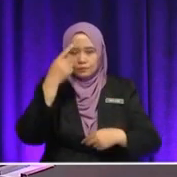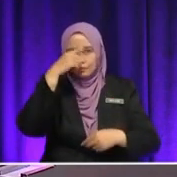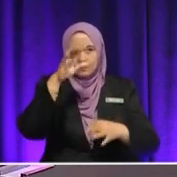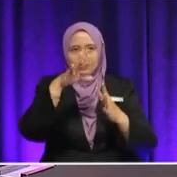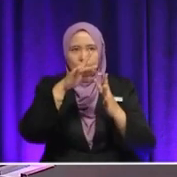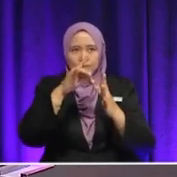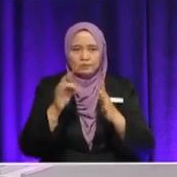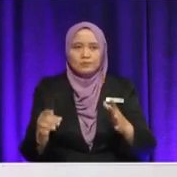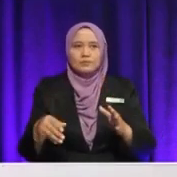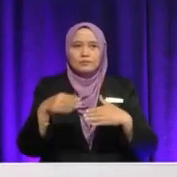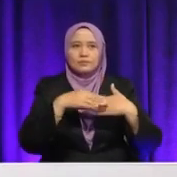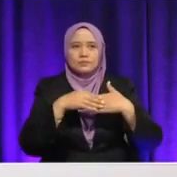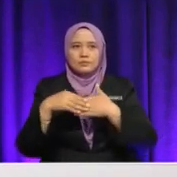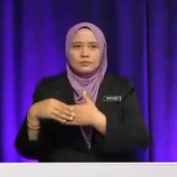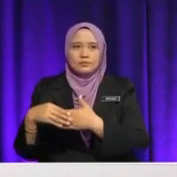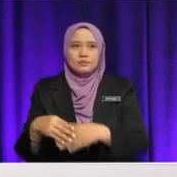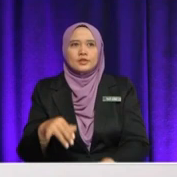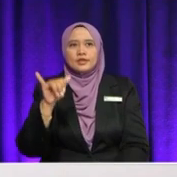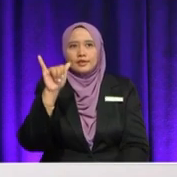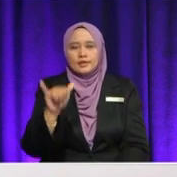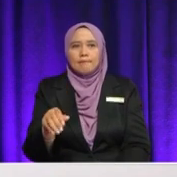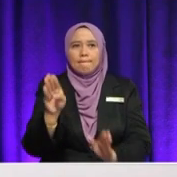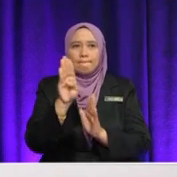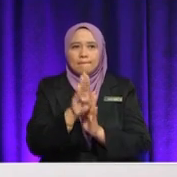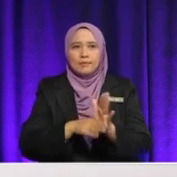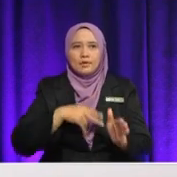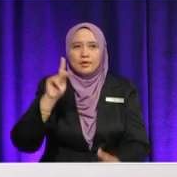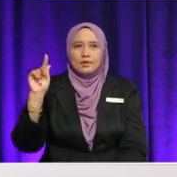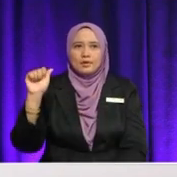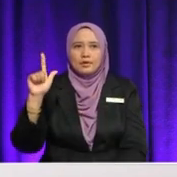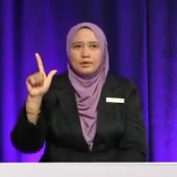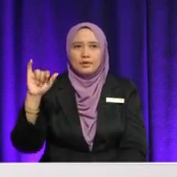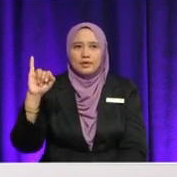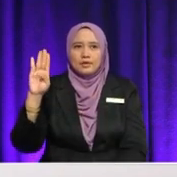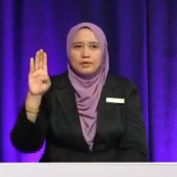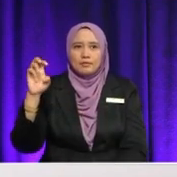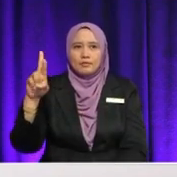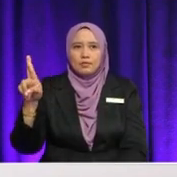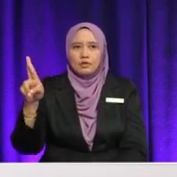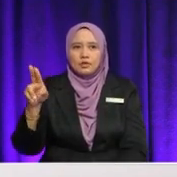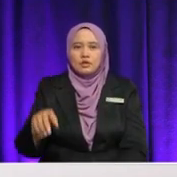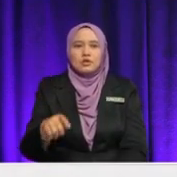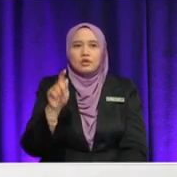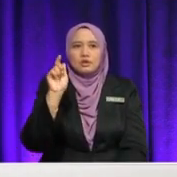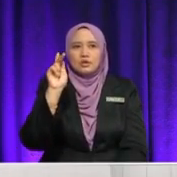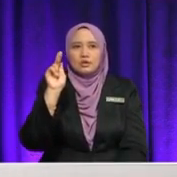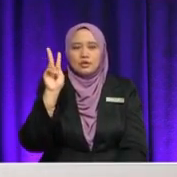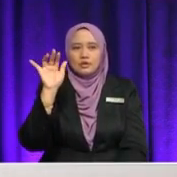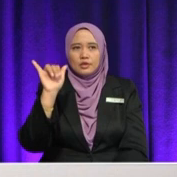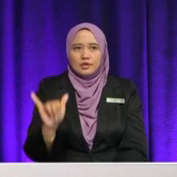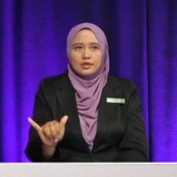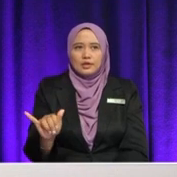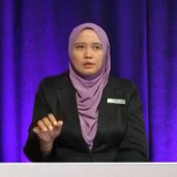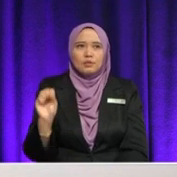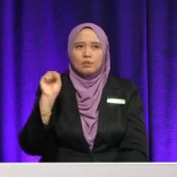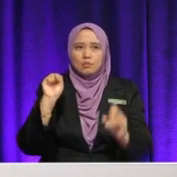kedua berkaliber maka kedua yang ketiga membangunkan negara Dayak 4 menikmati